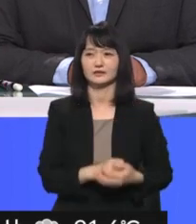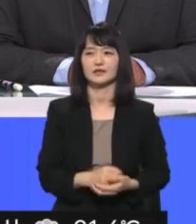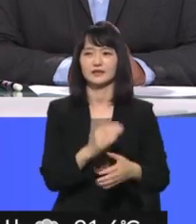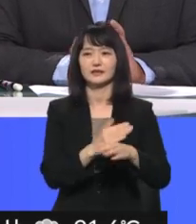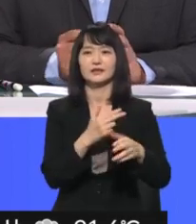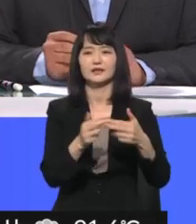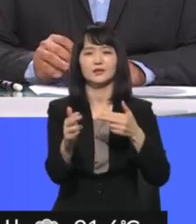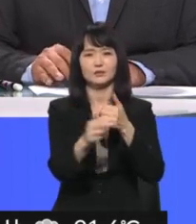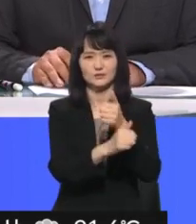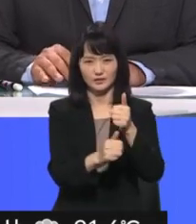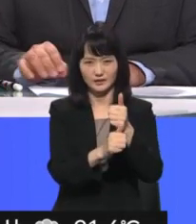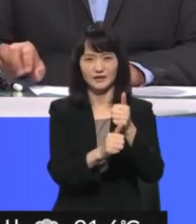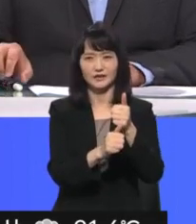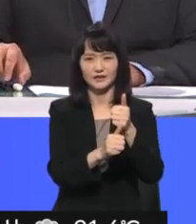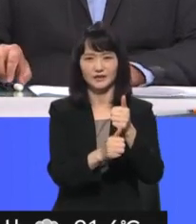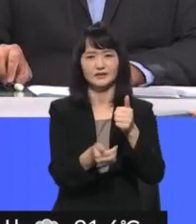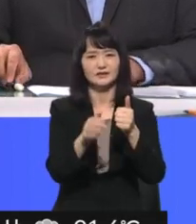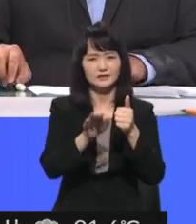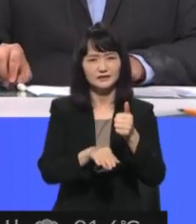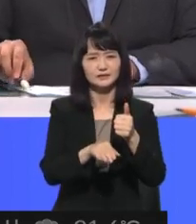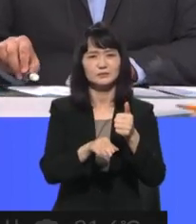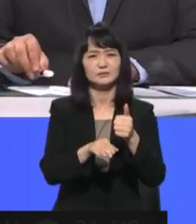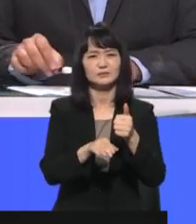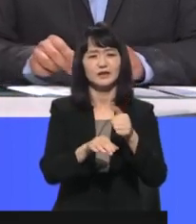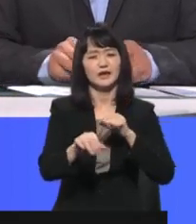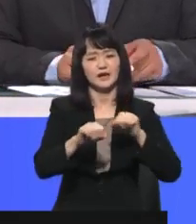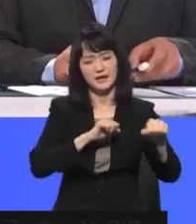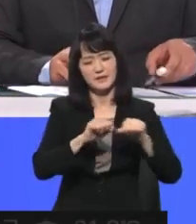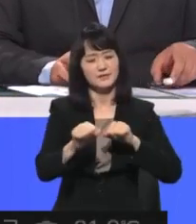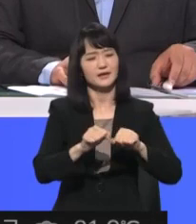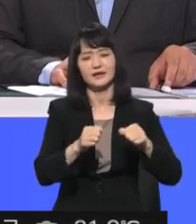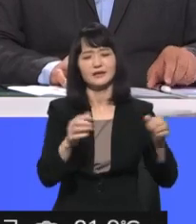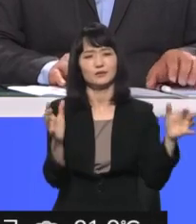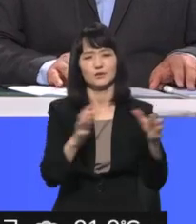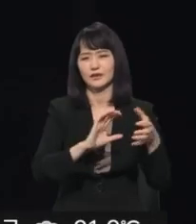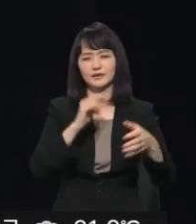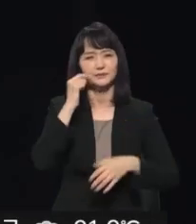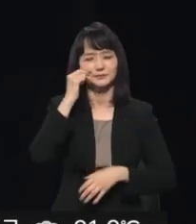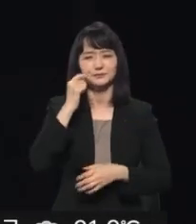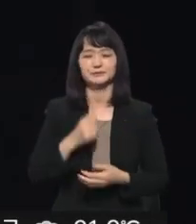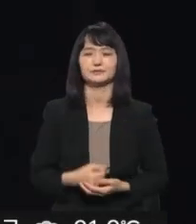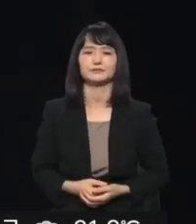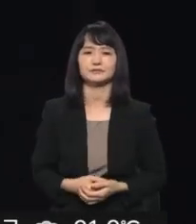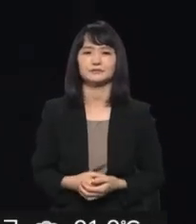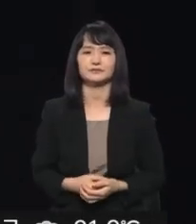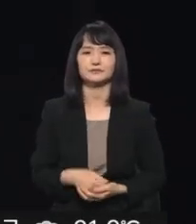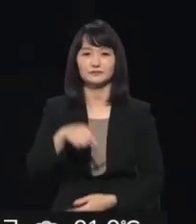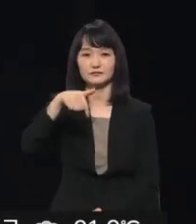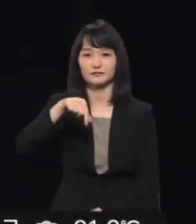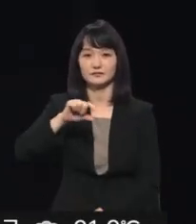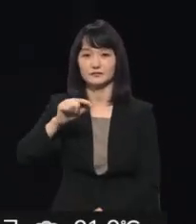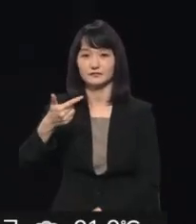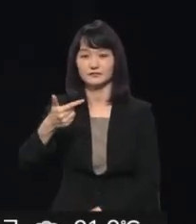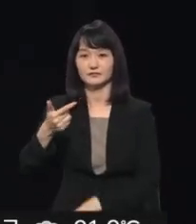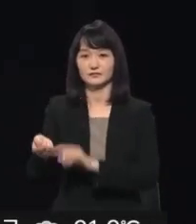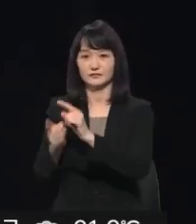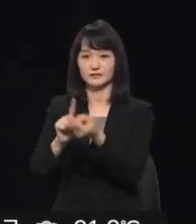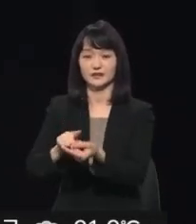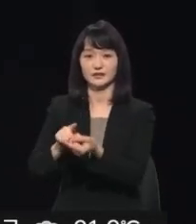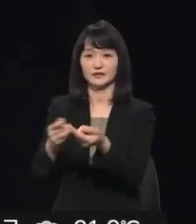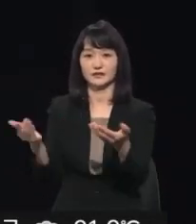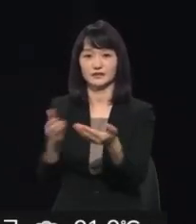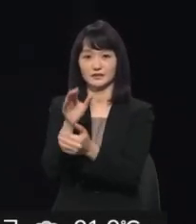있죠 알겠습니다 안타까운 생각을 가지고 그런 잠깐 얘기를 보도록 하겠습니다 일단 권성동 생 돌아보라 다시